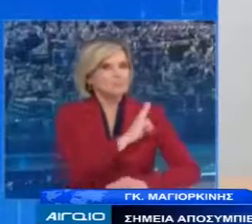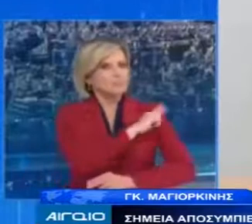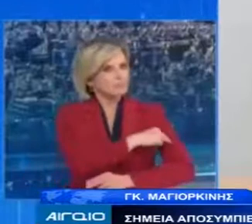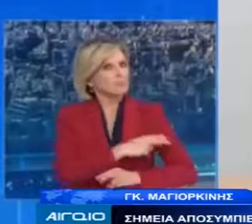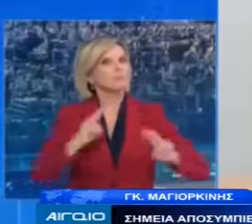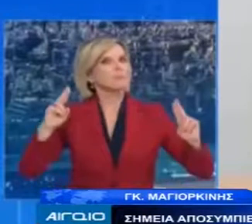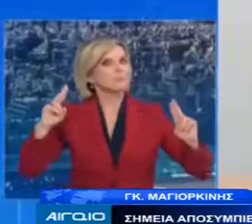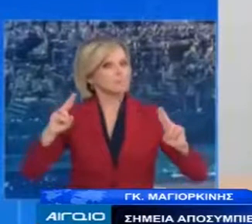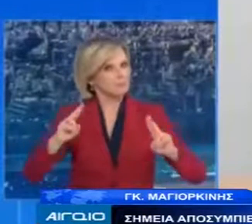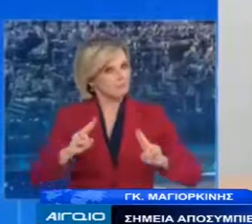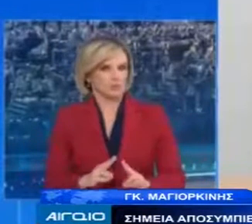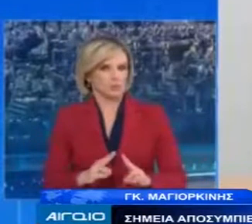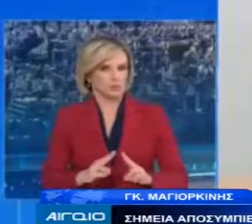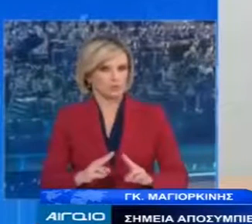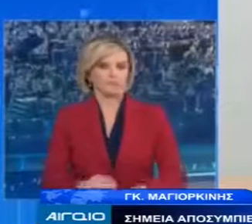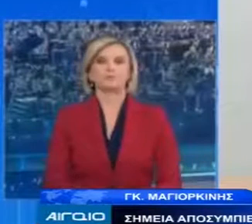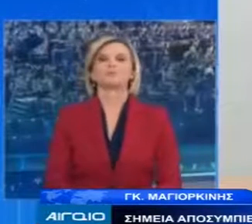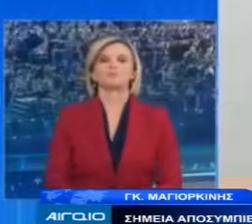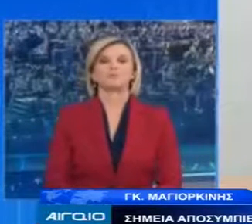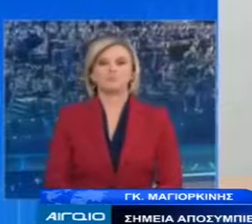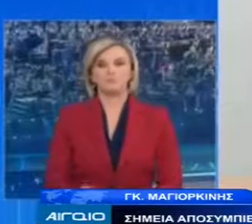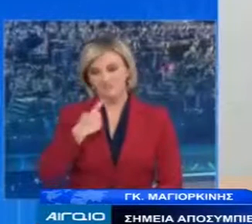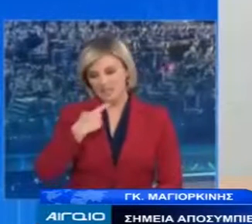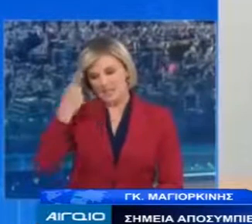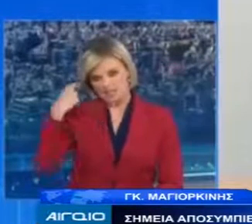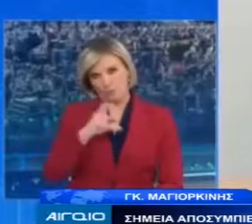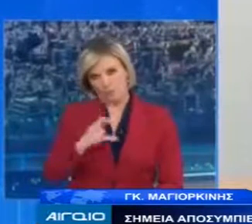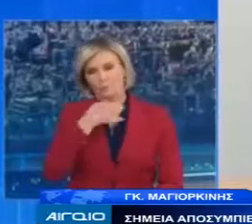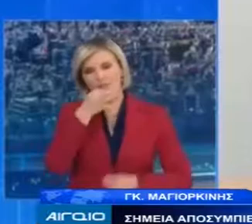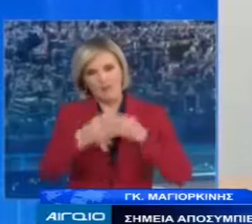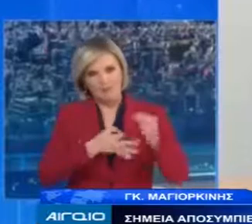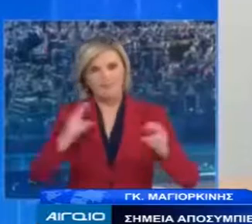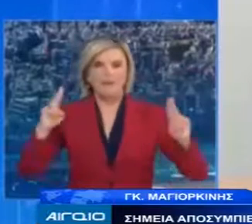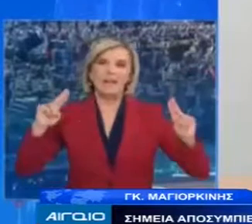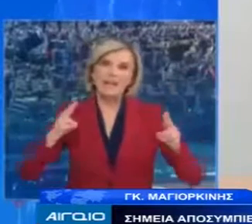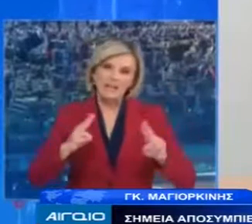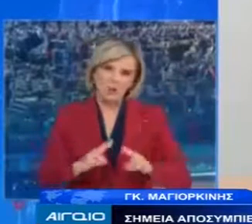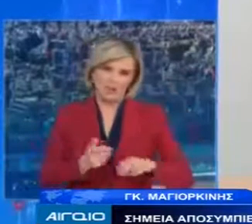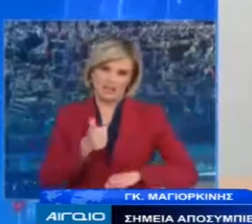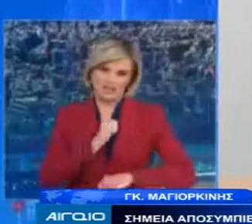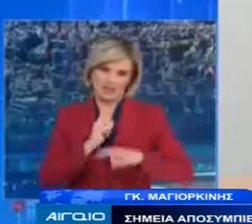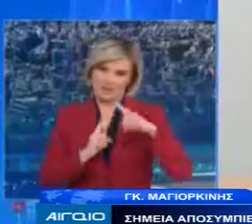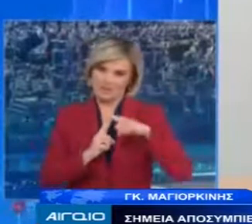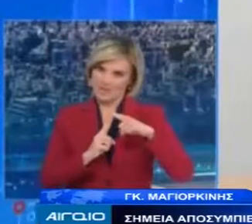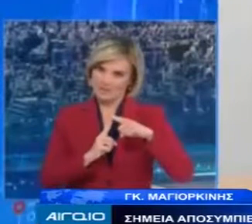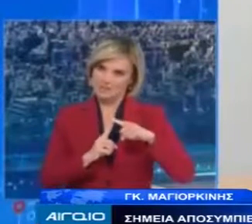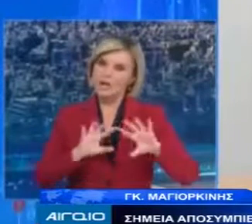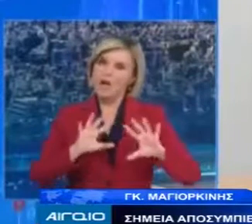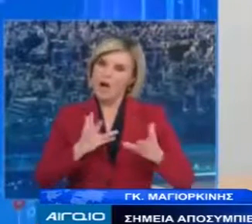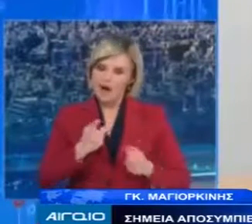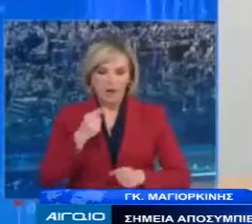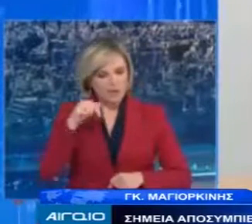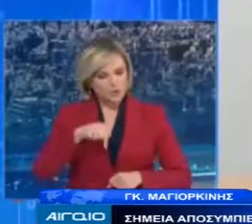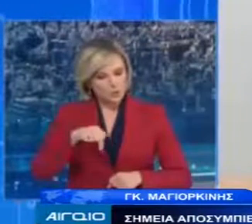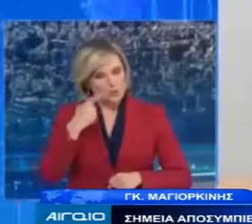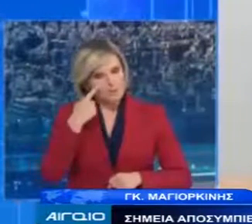μειώνεται. Καθότι η προηγούμενη εβδομάδα είχε μικρή συμμετοχή σε τεστ λόγω αργιών, βλέπουμε μια μικρή αλλά αναμενόμενη αύξηση στον αριθμό των